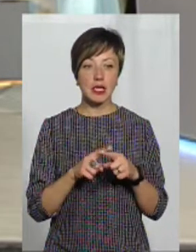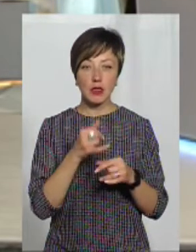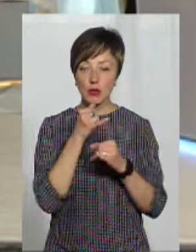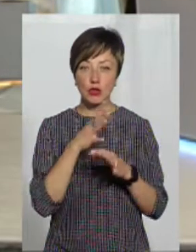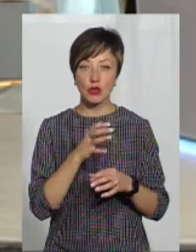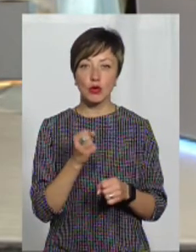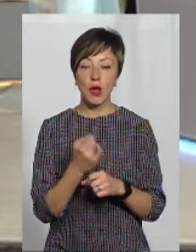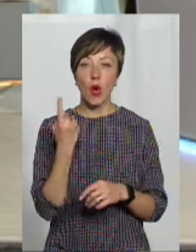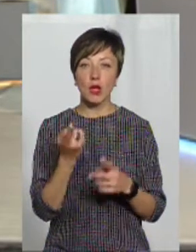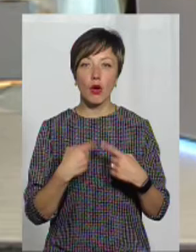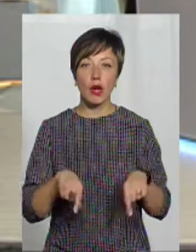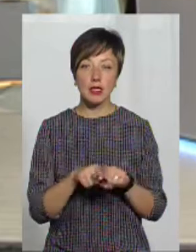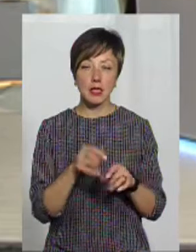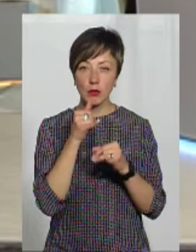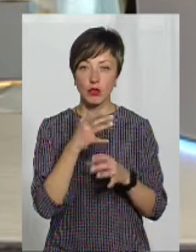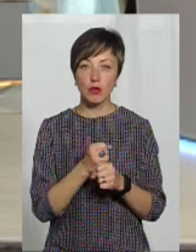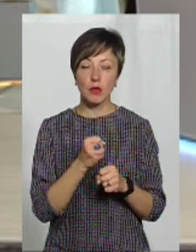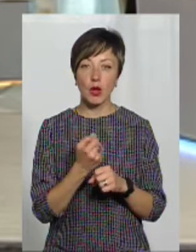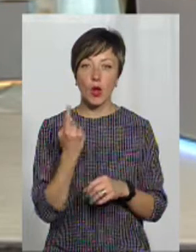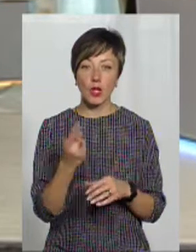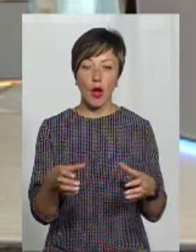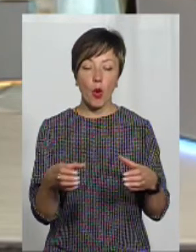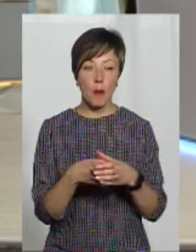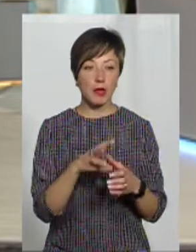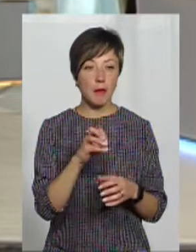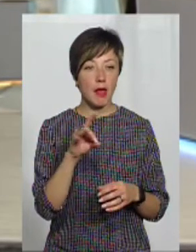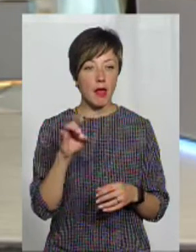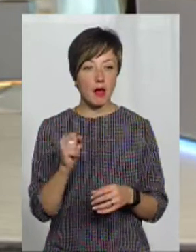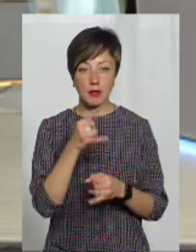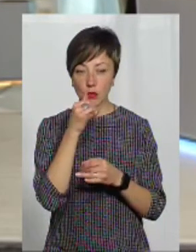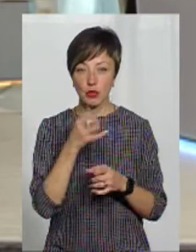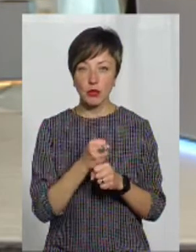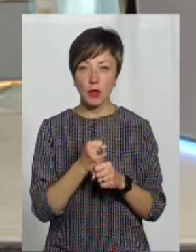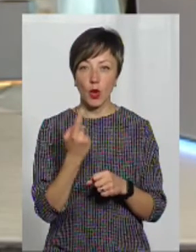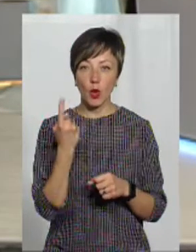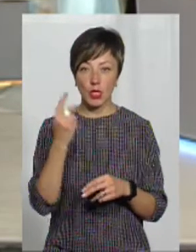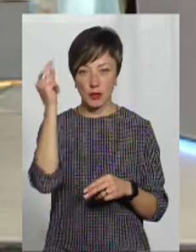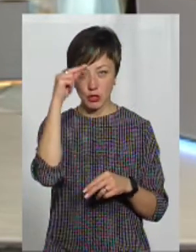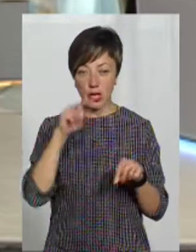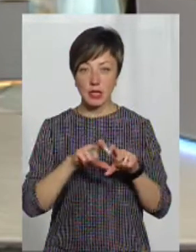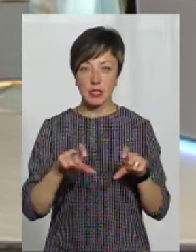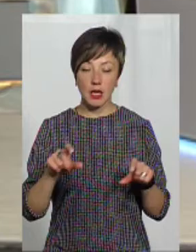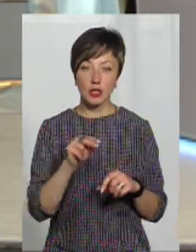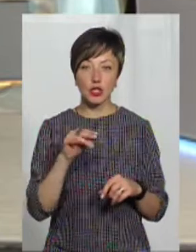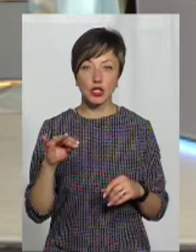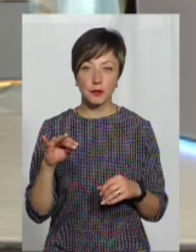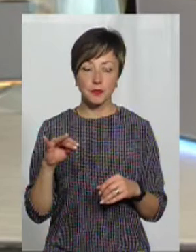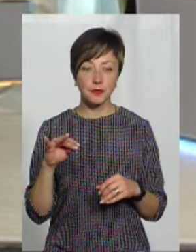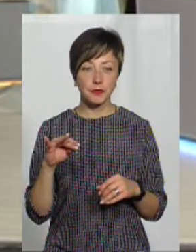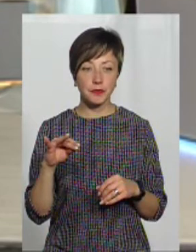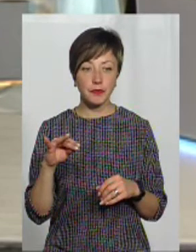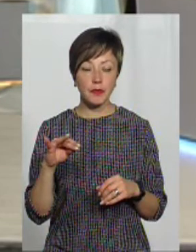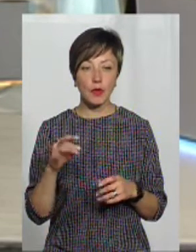може зробити одна організація, це не може зробити одна команда мера, це не може зробити якийсь один навчальний заклад